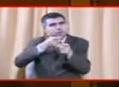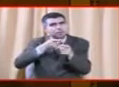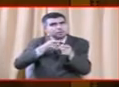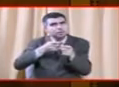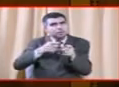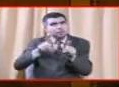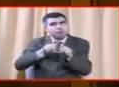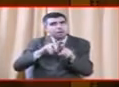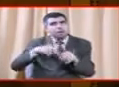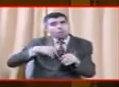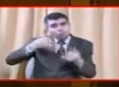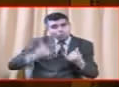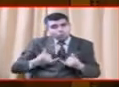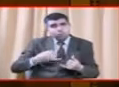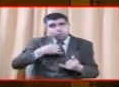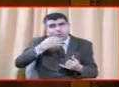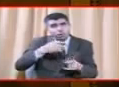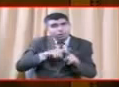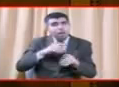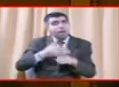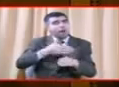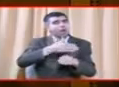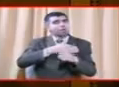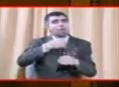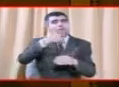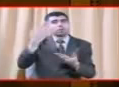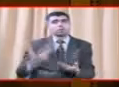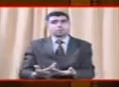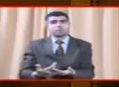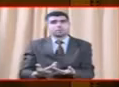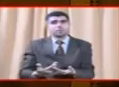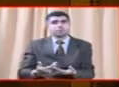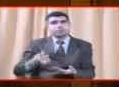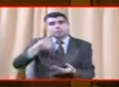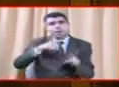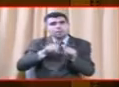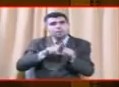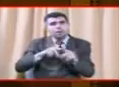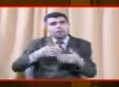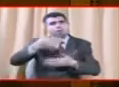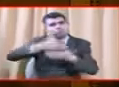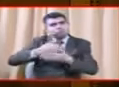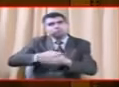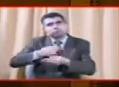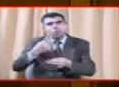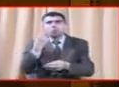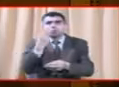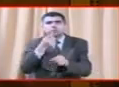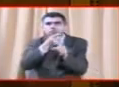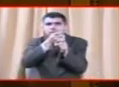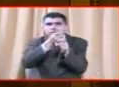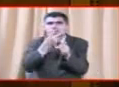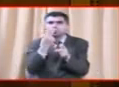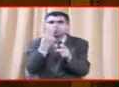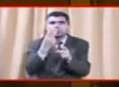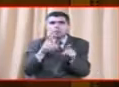تقال من بعد كانت لخبطة، ومن بعد جاء تصريح كيقول لك كانوا جوج طلقات نارية ولكن